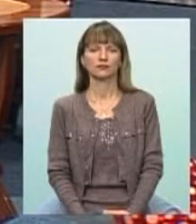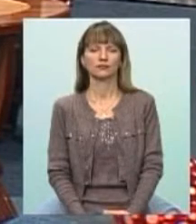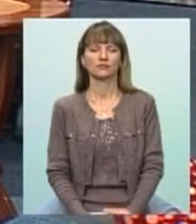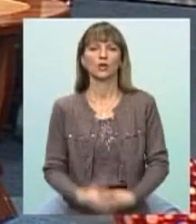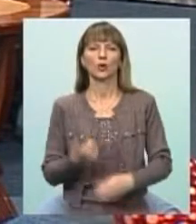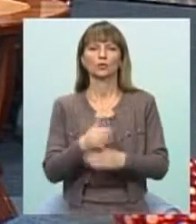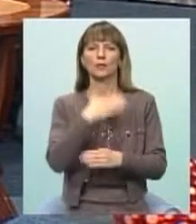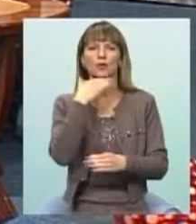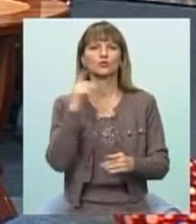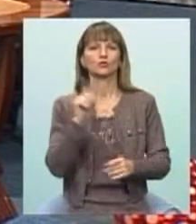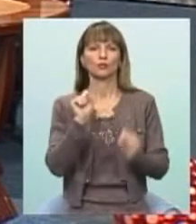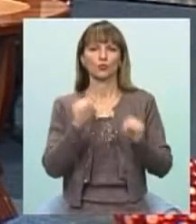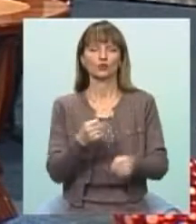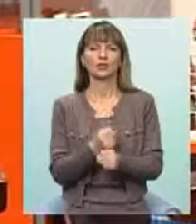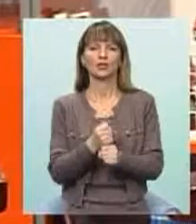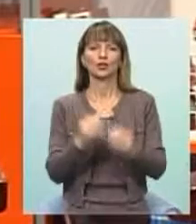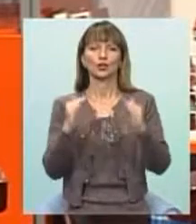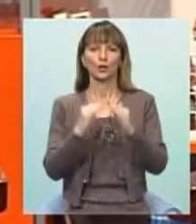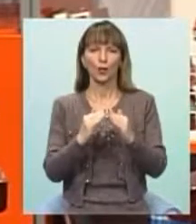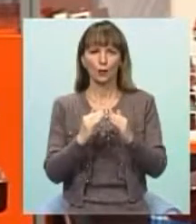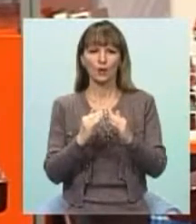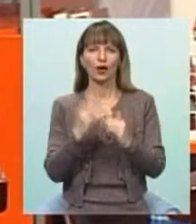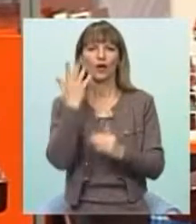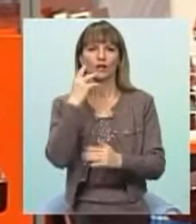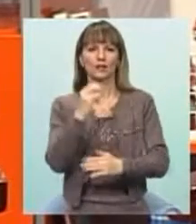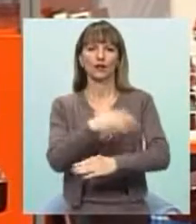Власне, дуже багато чого можна поробляти і вдома, і в будинку,